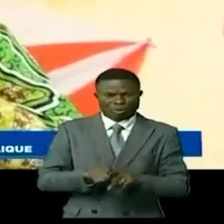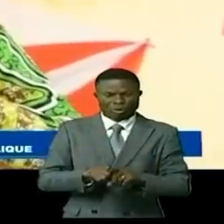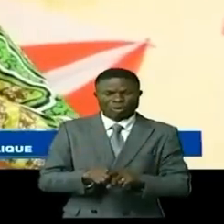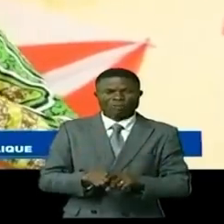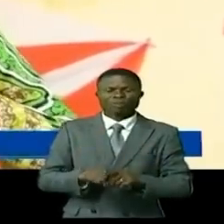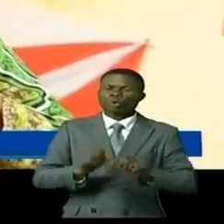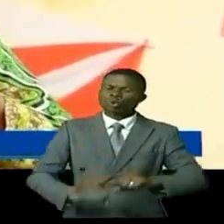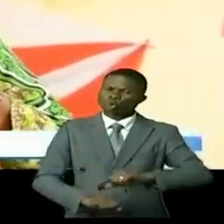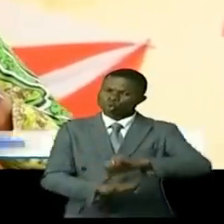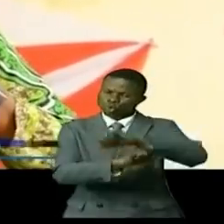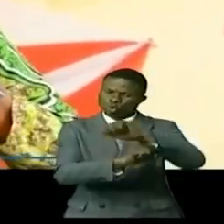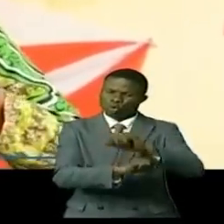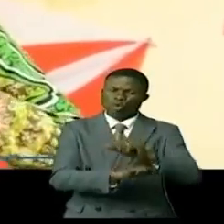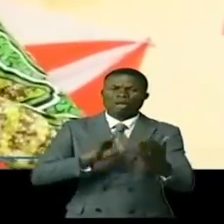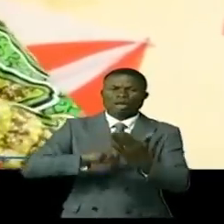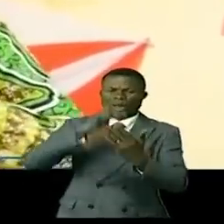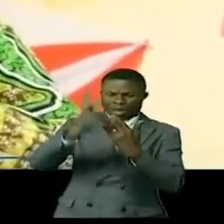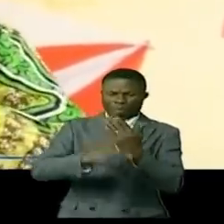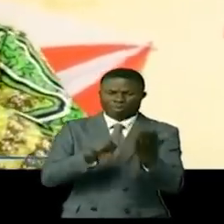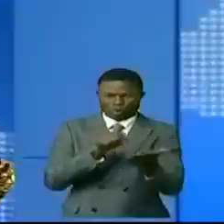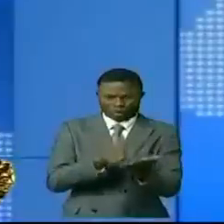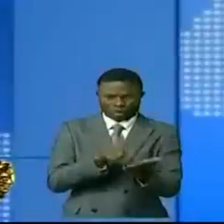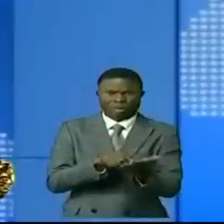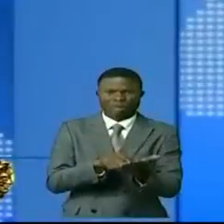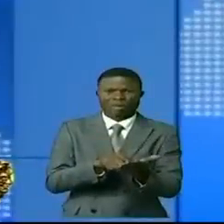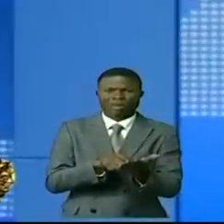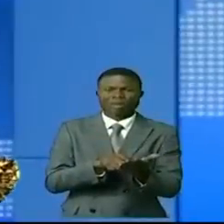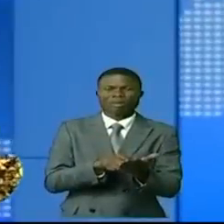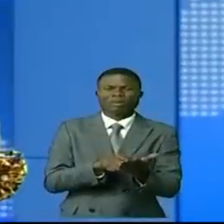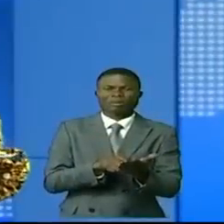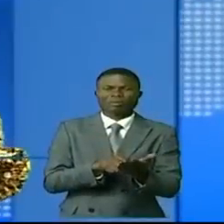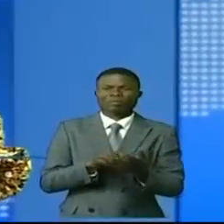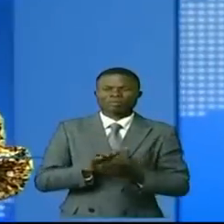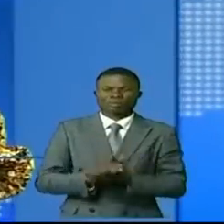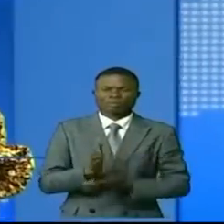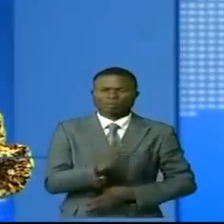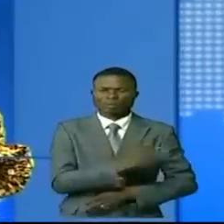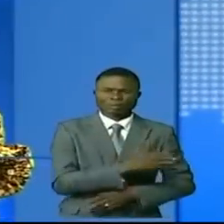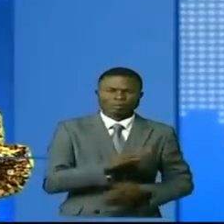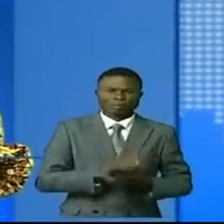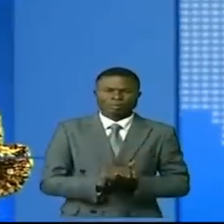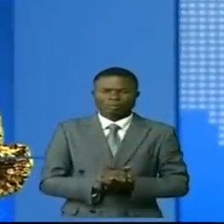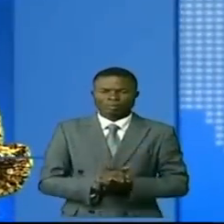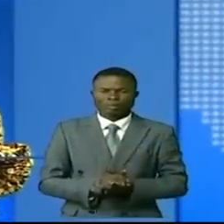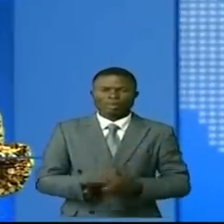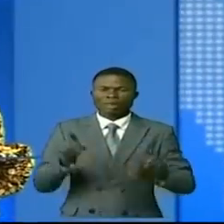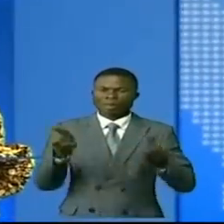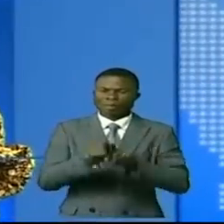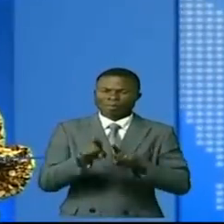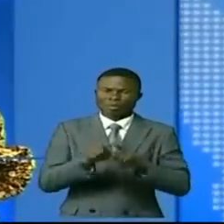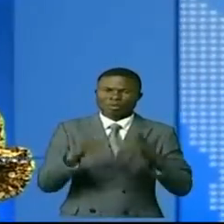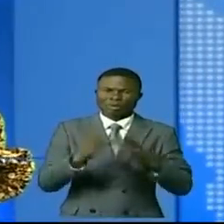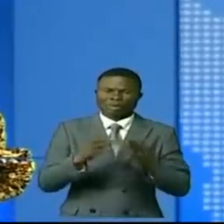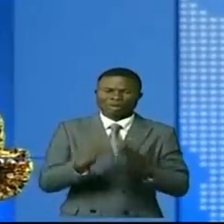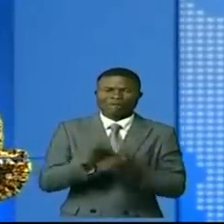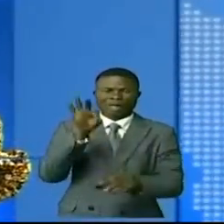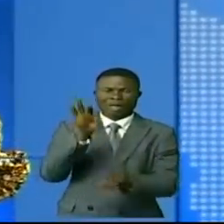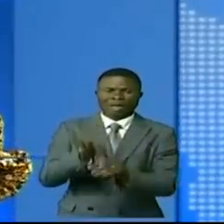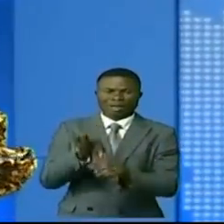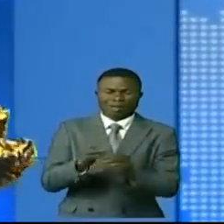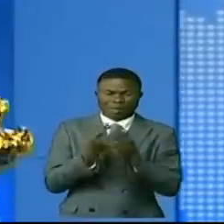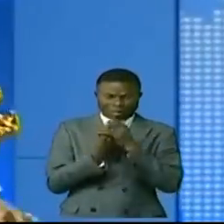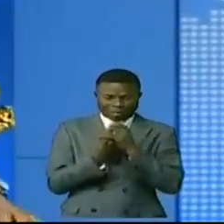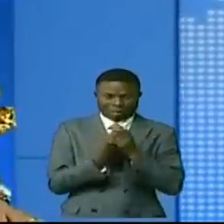pouvoir accompagner le projet. Ça n'est plus. Et en rapport avec les élections qui